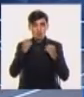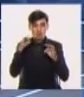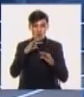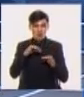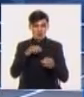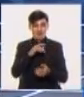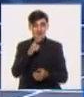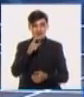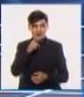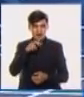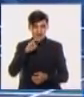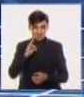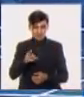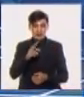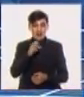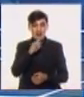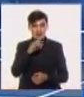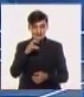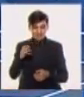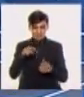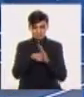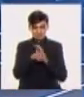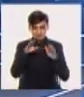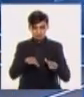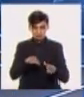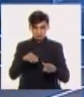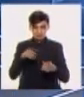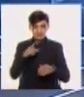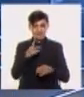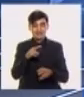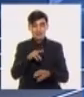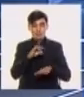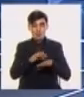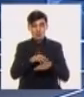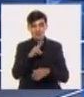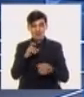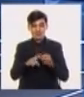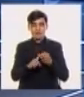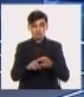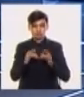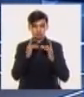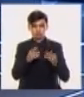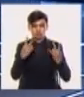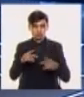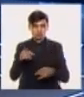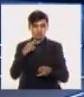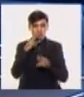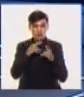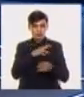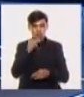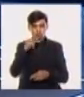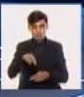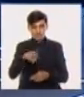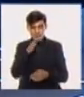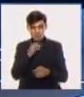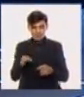секции в Халык-арена, выступают против размещения там госпиталя для больных коронавирусом. Они жалуются на то, что из-за режима ЧП их дети